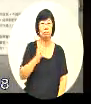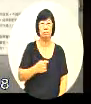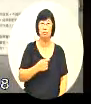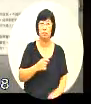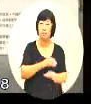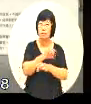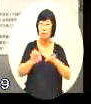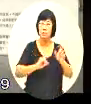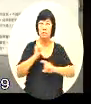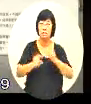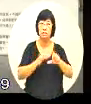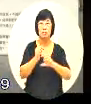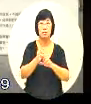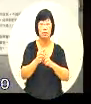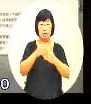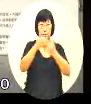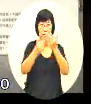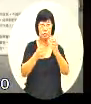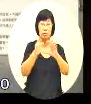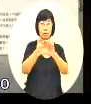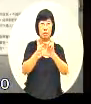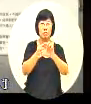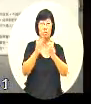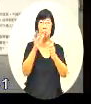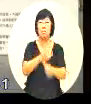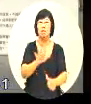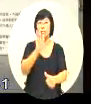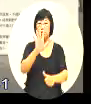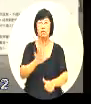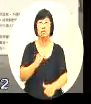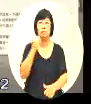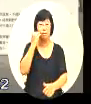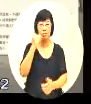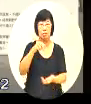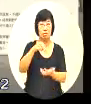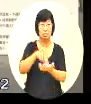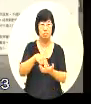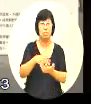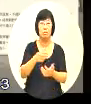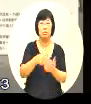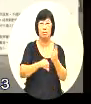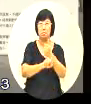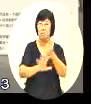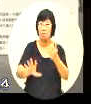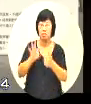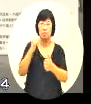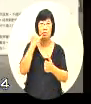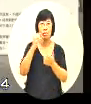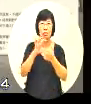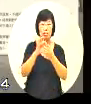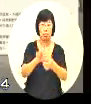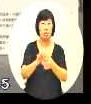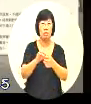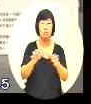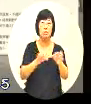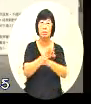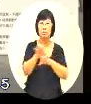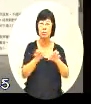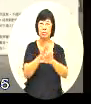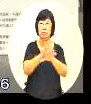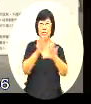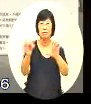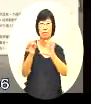示范区的条例在立法院都没有过哈。那么绿委备战了哈，陈亭妃评级自由经济示范区是空白授权，